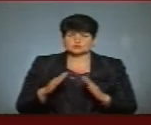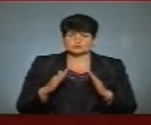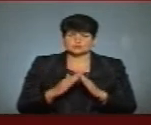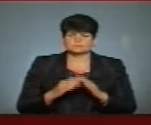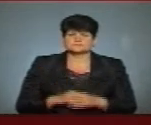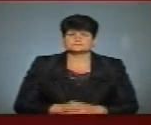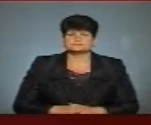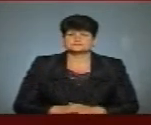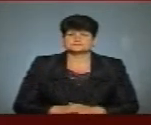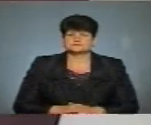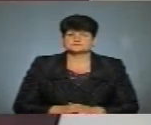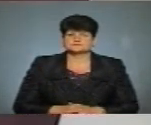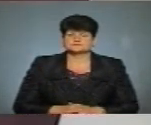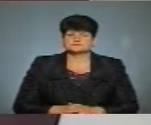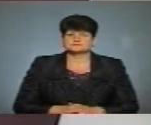Паничев.